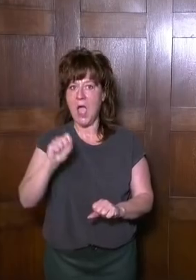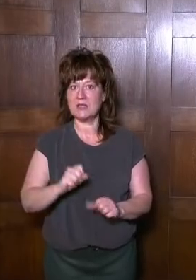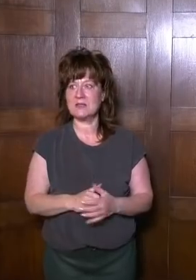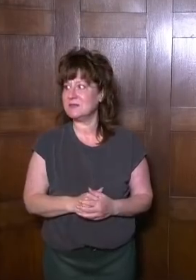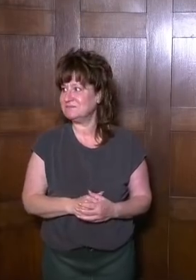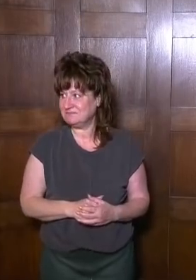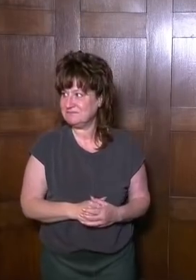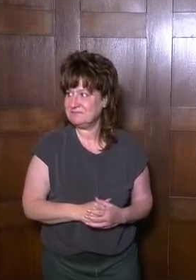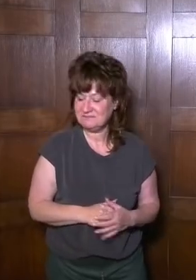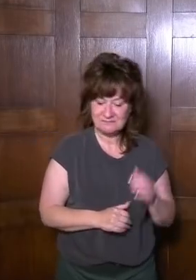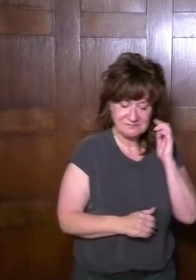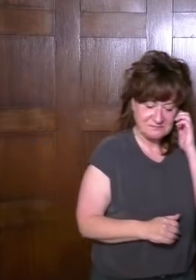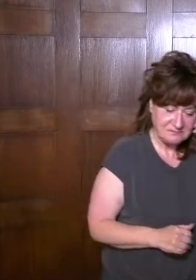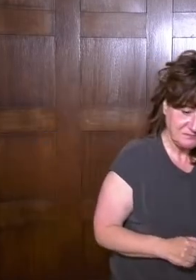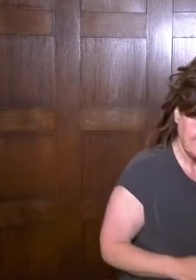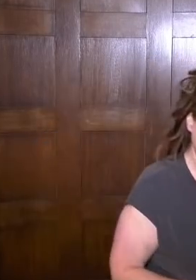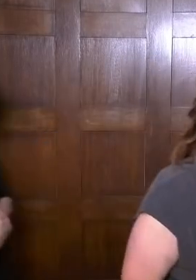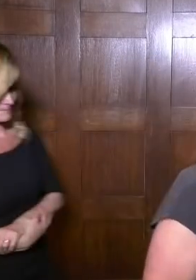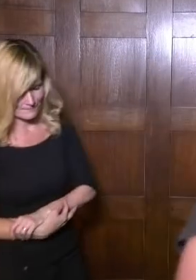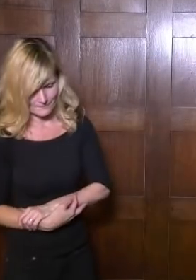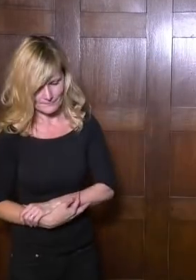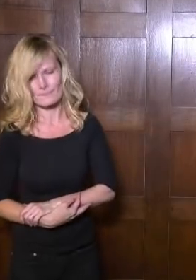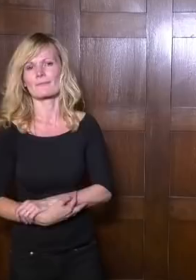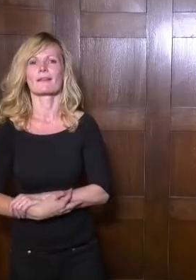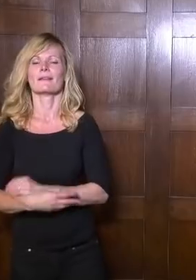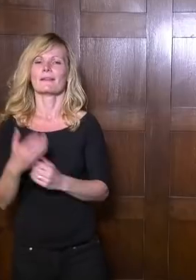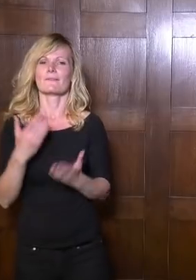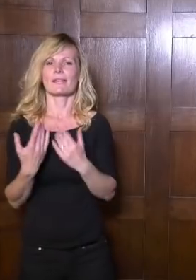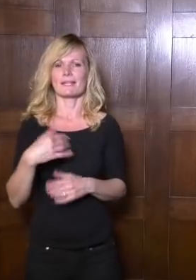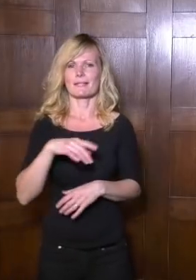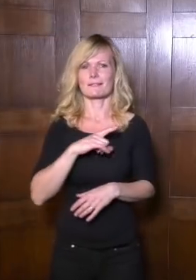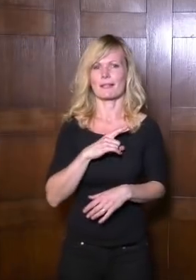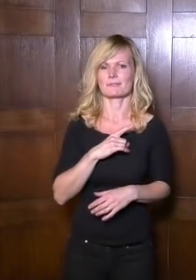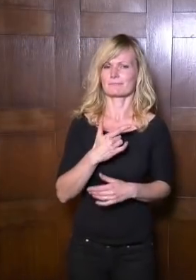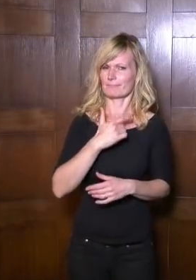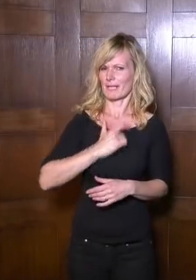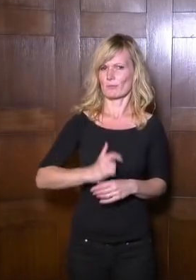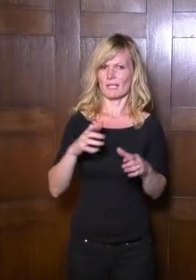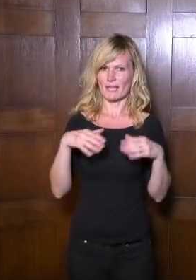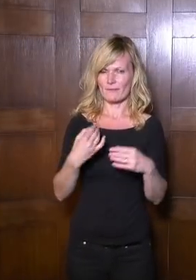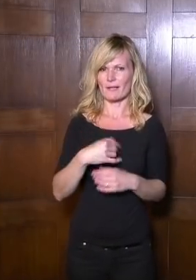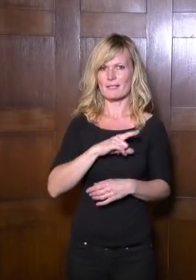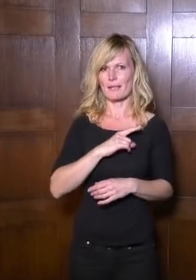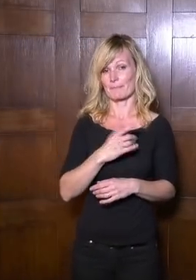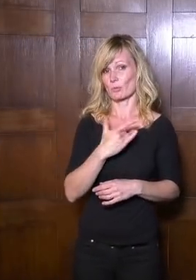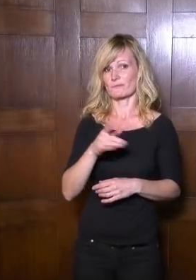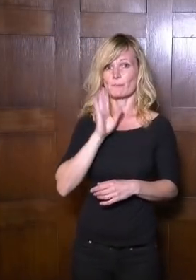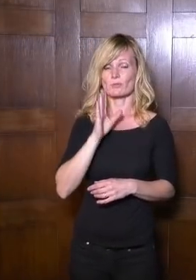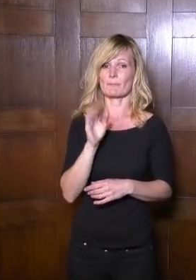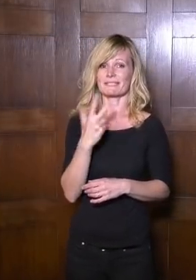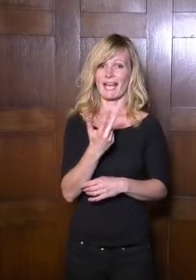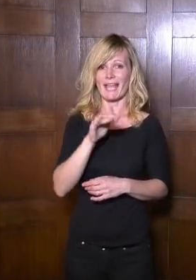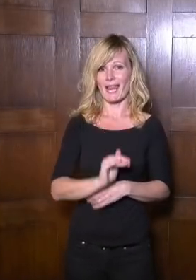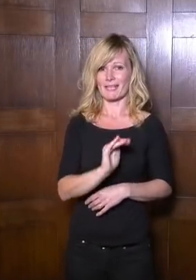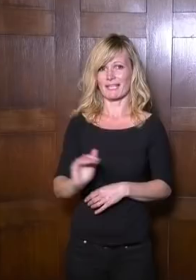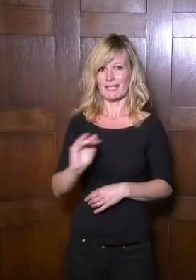Ja, vielleicht fängt man mal mit einer persönlichen, ganz persönlichen Einlassung an. Ich war eine der betroffenen Mütter mit drei kleinen Kindern im Homeoffice.